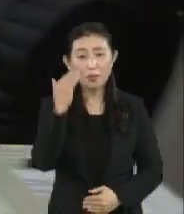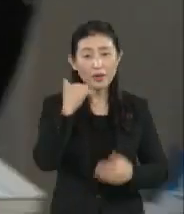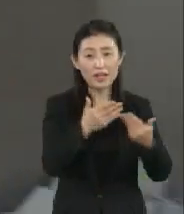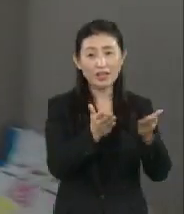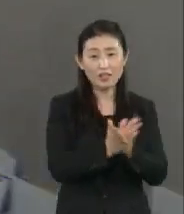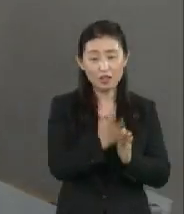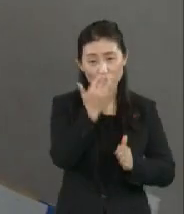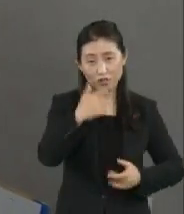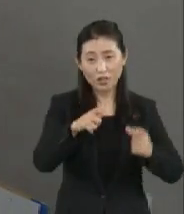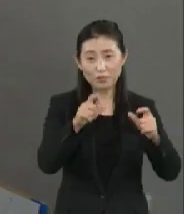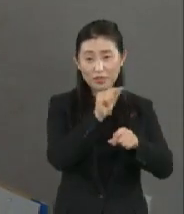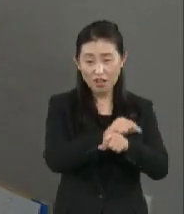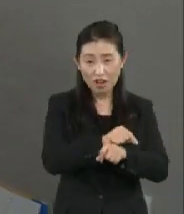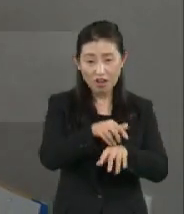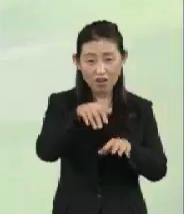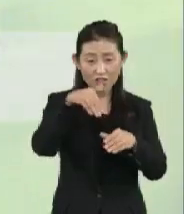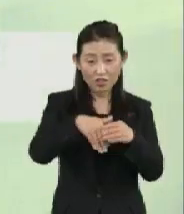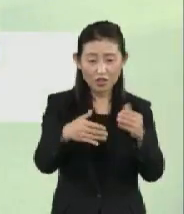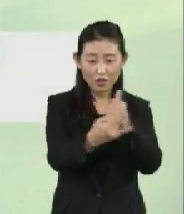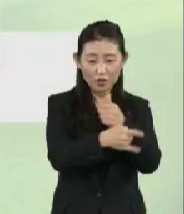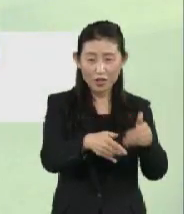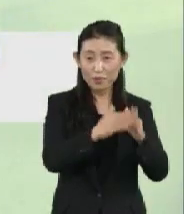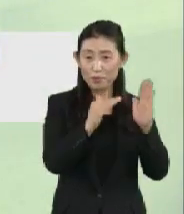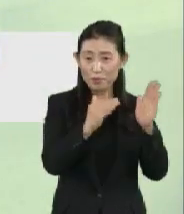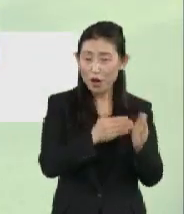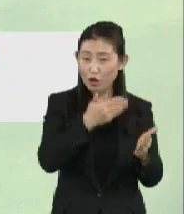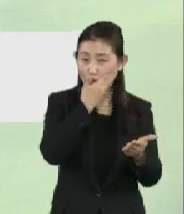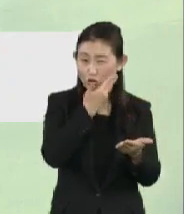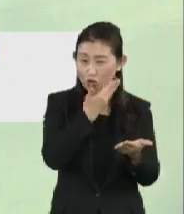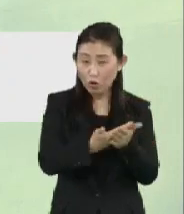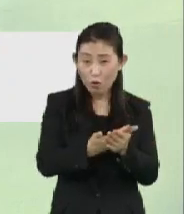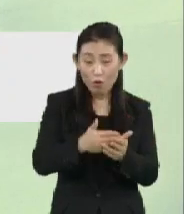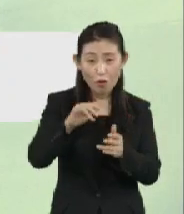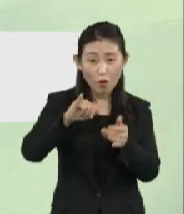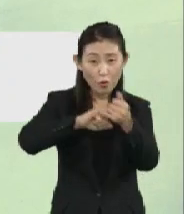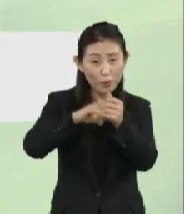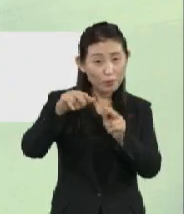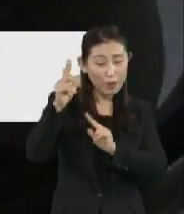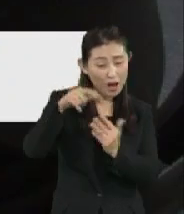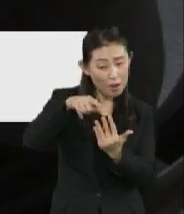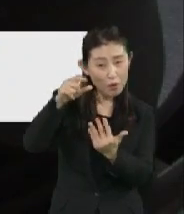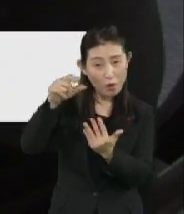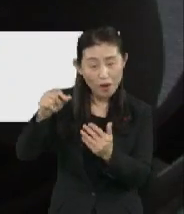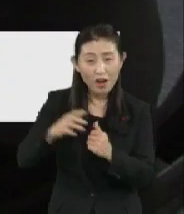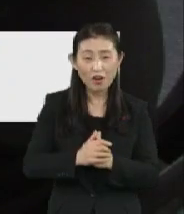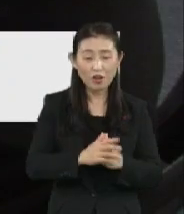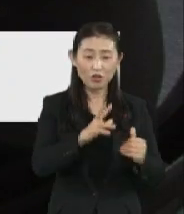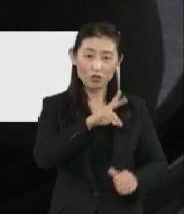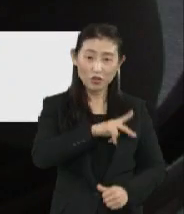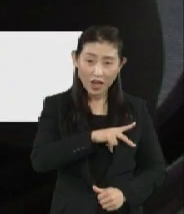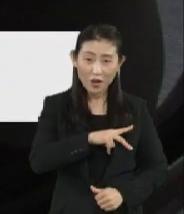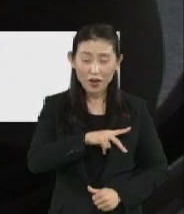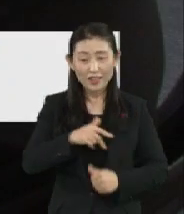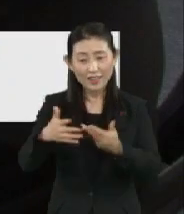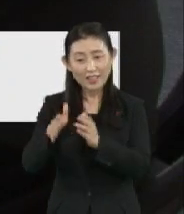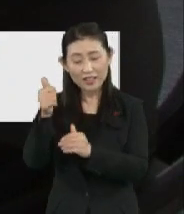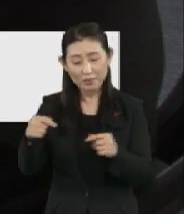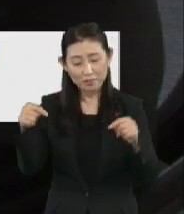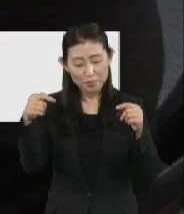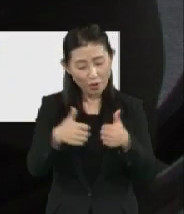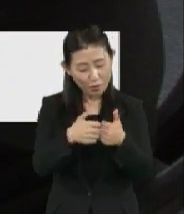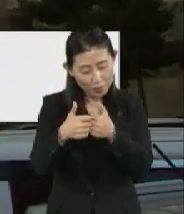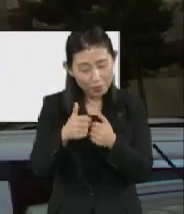더불어민주당 충남도당은 지역 선대위 구성을 시작하고 핵심 공약을 선정해 소속 단체장과 국회의원 간 막바지